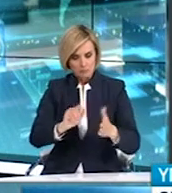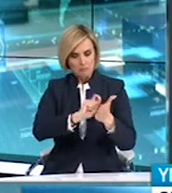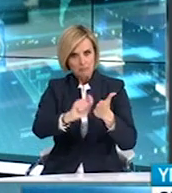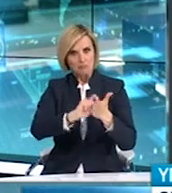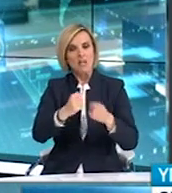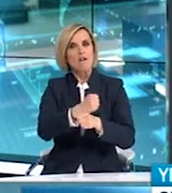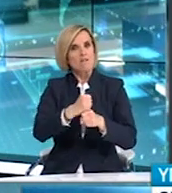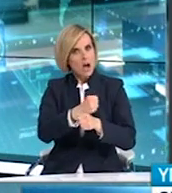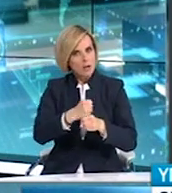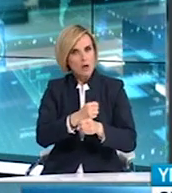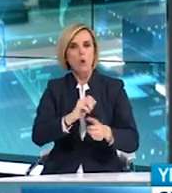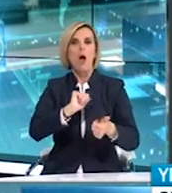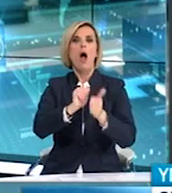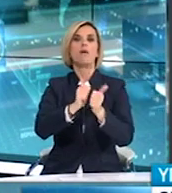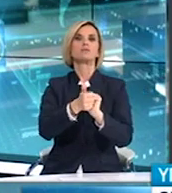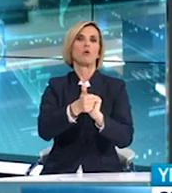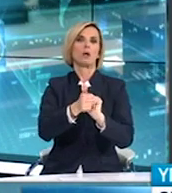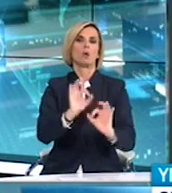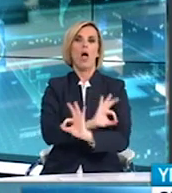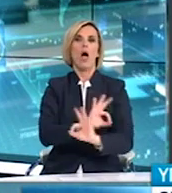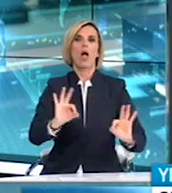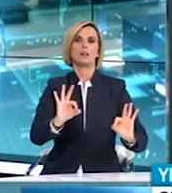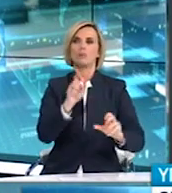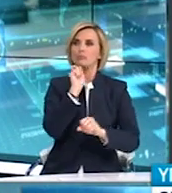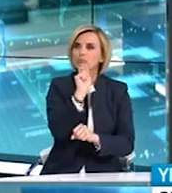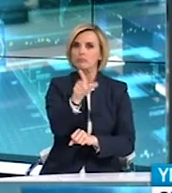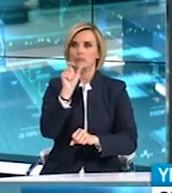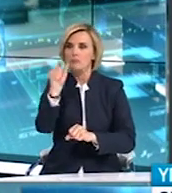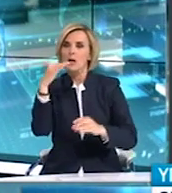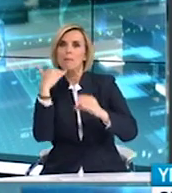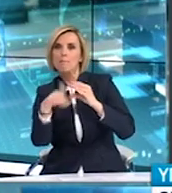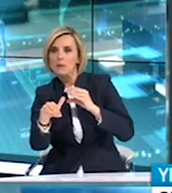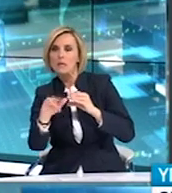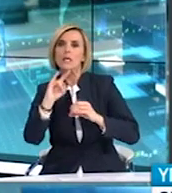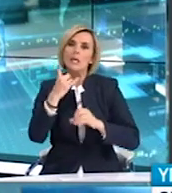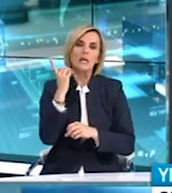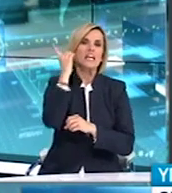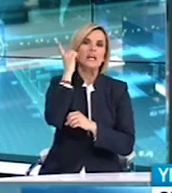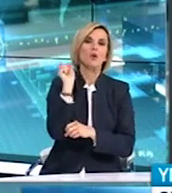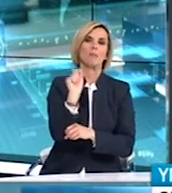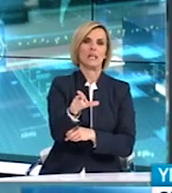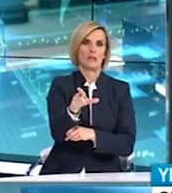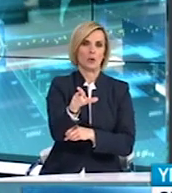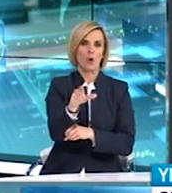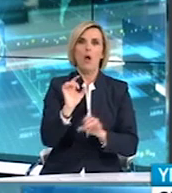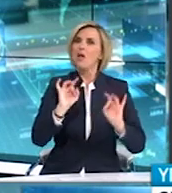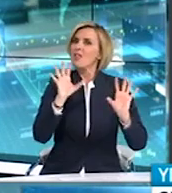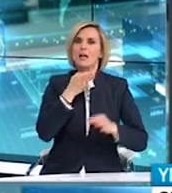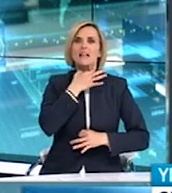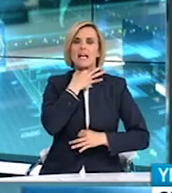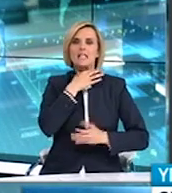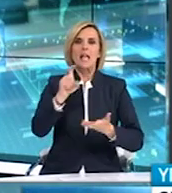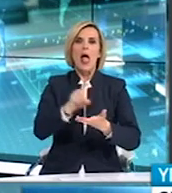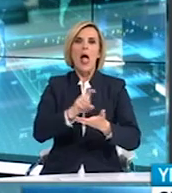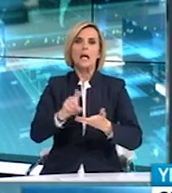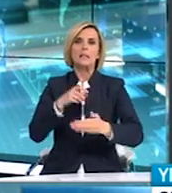ίδιο τρόπο που το έκανε μέχρι τώρα, πλην όμως όταν πρόκειται για πολίτες που έχουν επιλέξει την άειλη συνταγογράφηση, αντί να την εκτυπώσει, θα αποστέλει τον